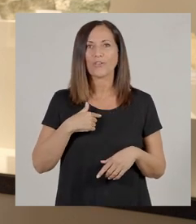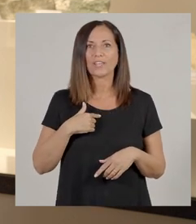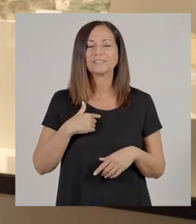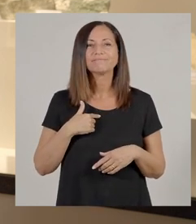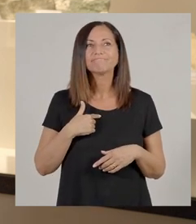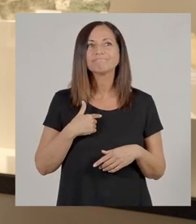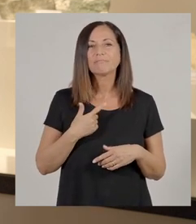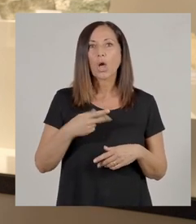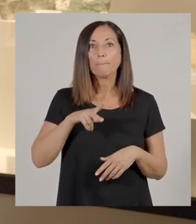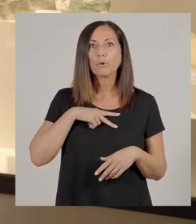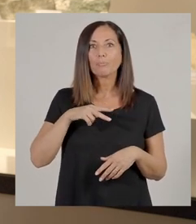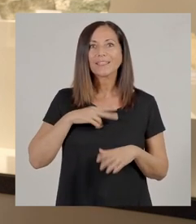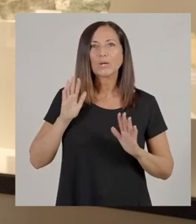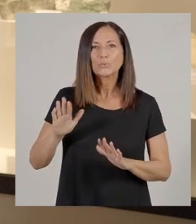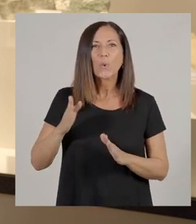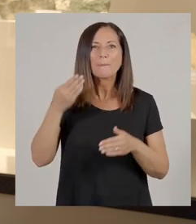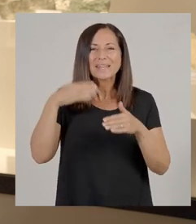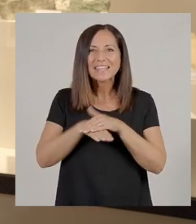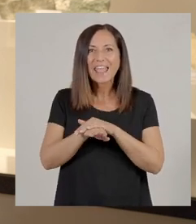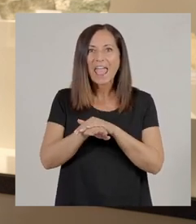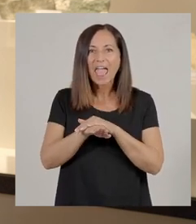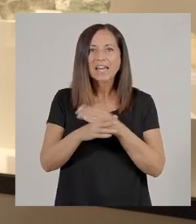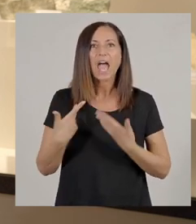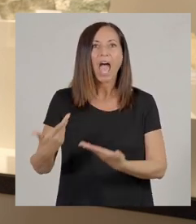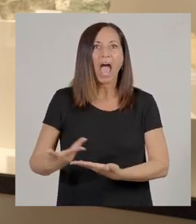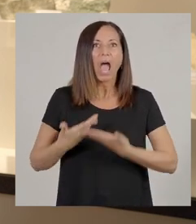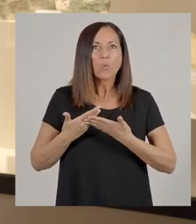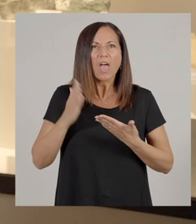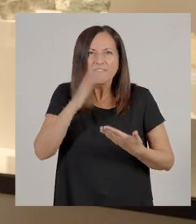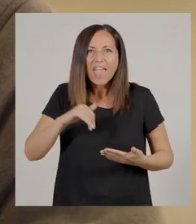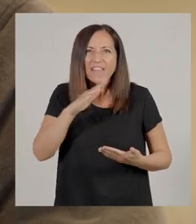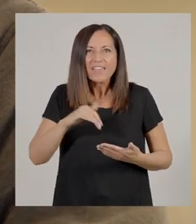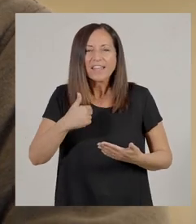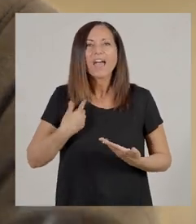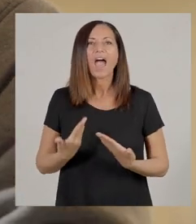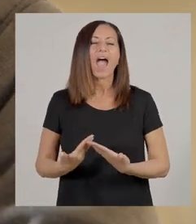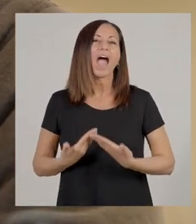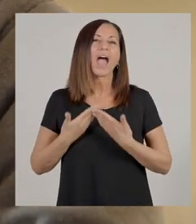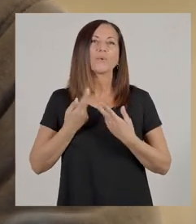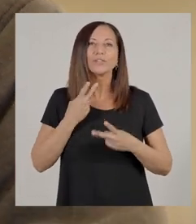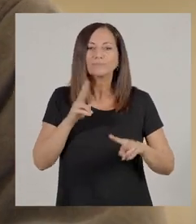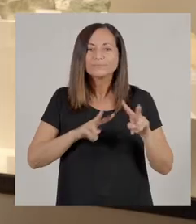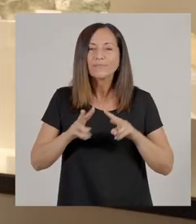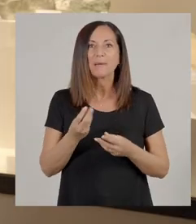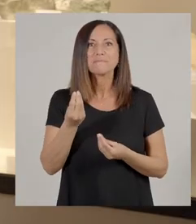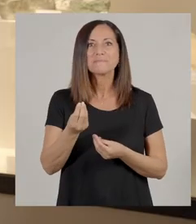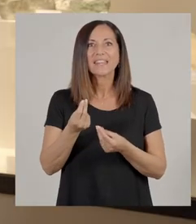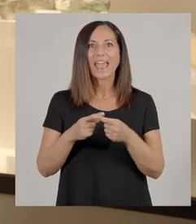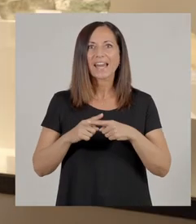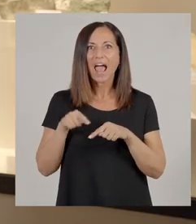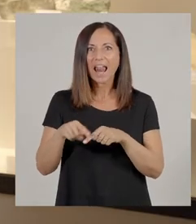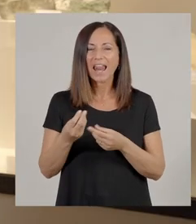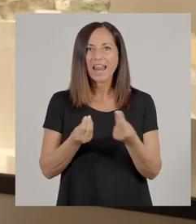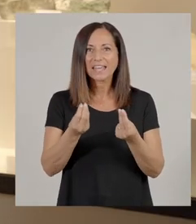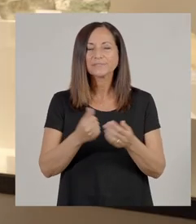avevamo qualche proprietario di qualche miniera che ci aiutava, dice venite, e ci aiutava a trovare qualche